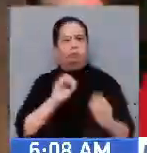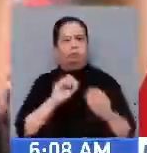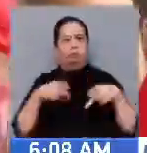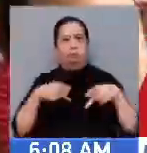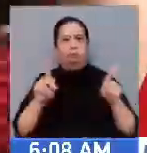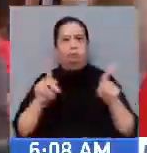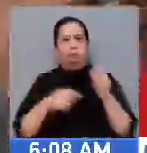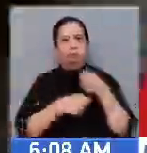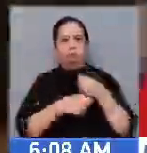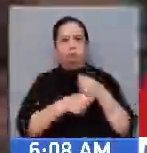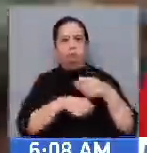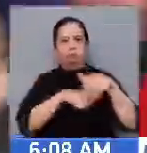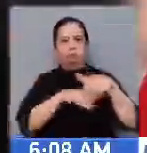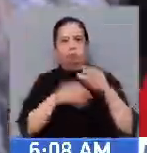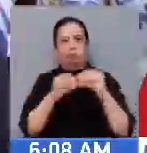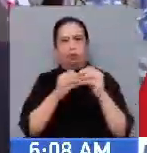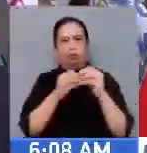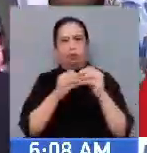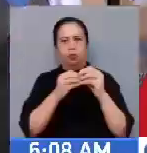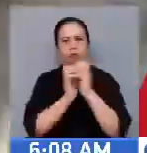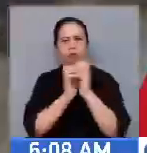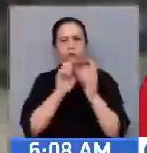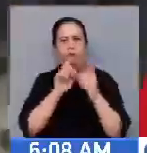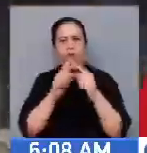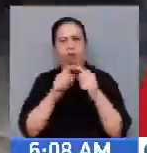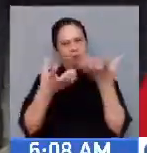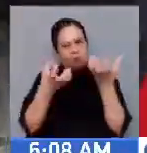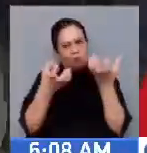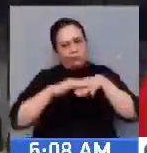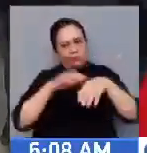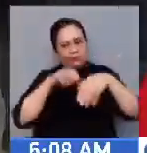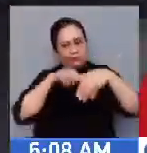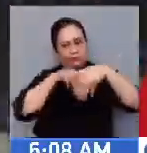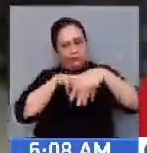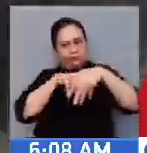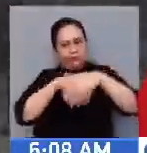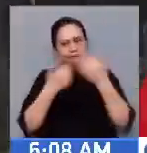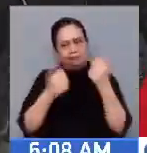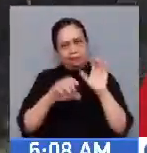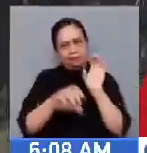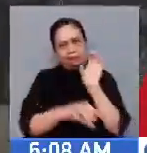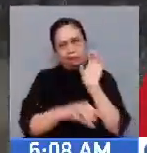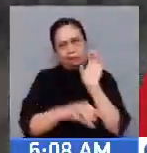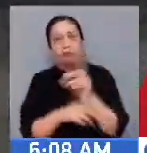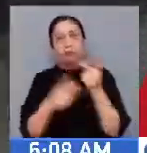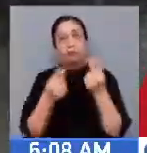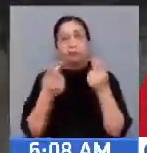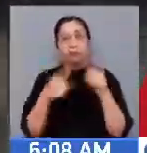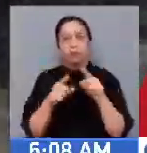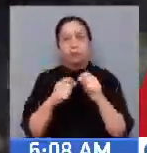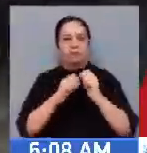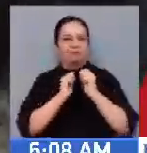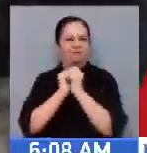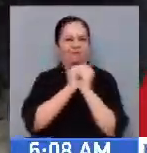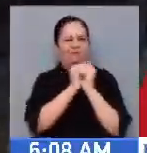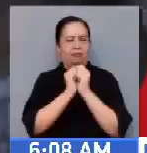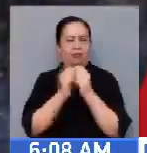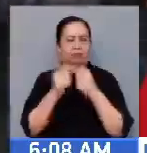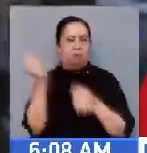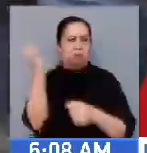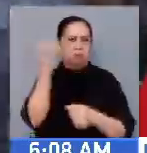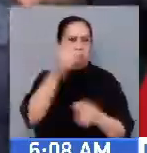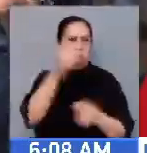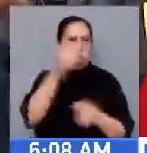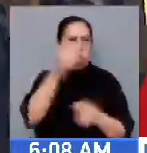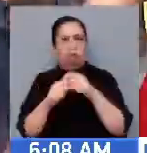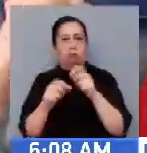pang nagkainitan ng magpumilit umabante ang mga rallyista. Nauwi pa ito sa tulakan at pukpukan. Binugahan din ng